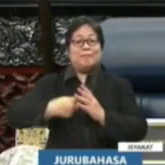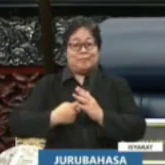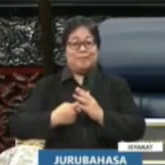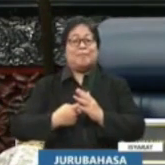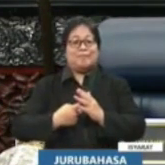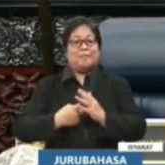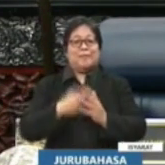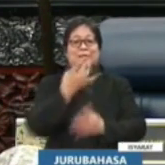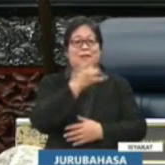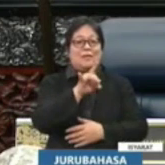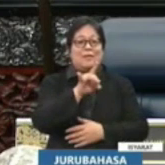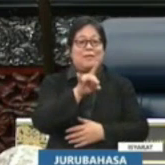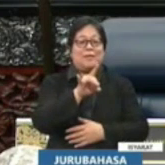daripada